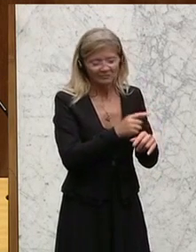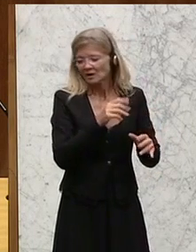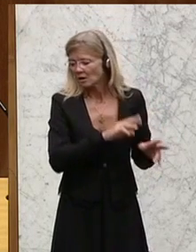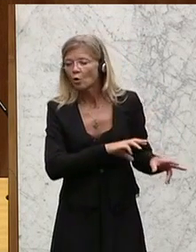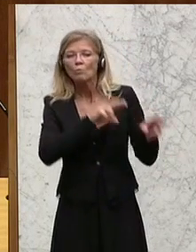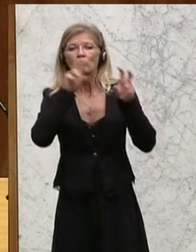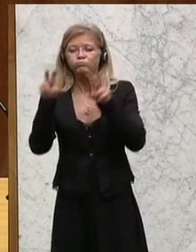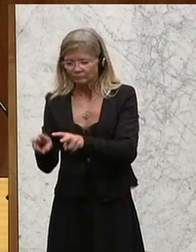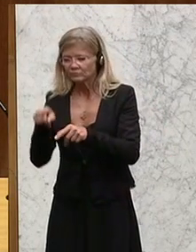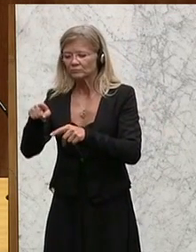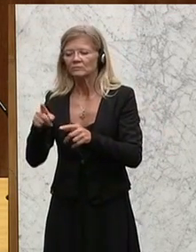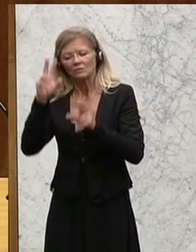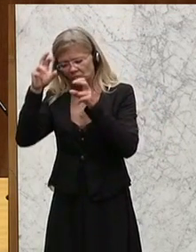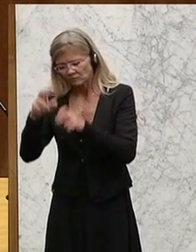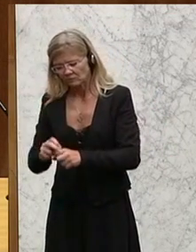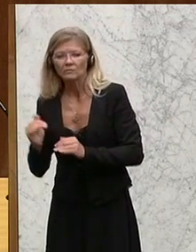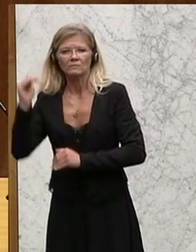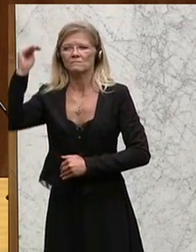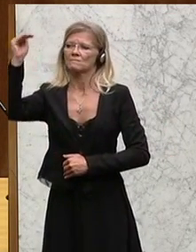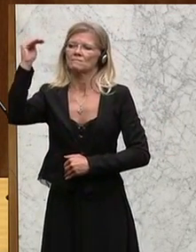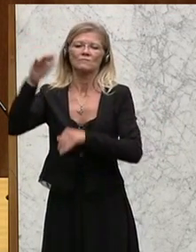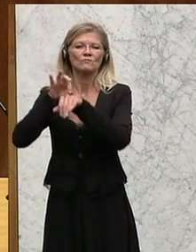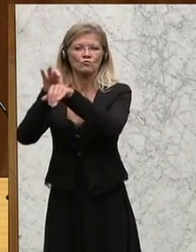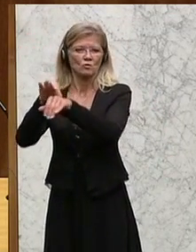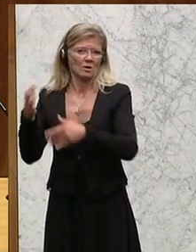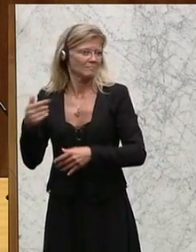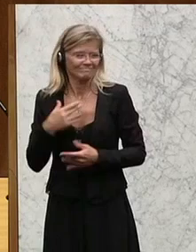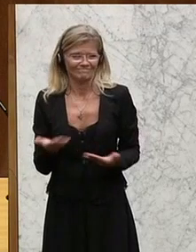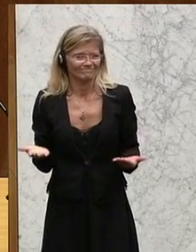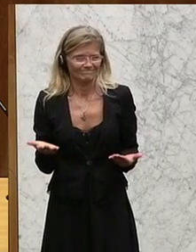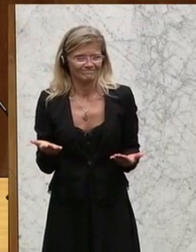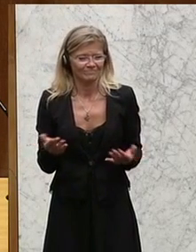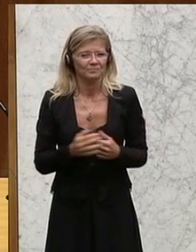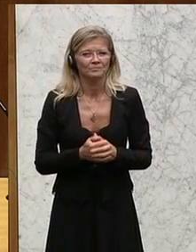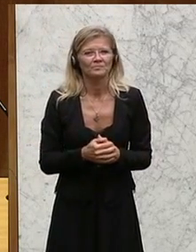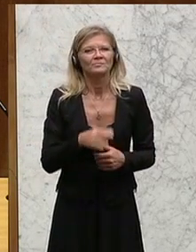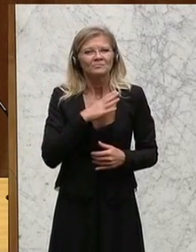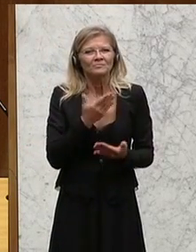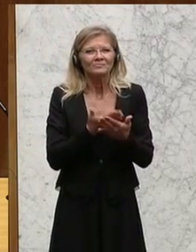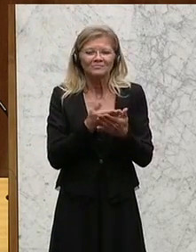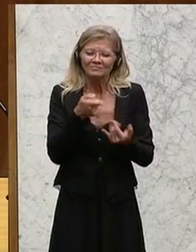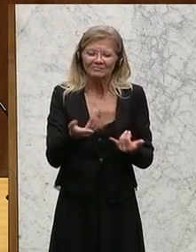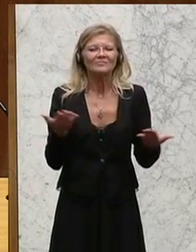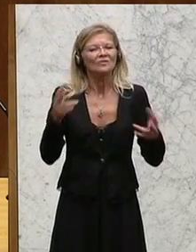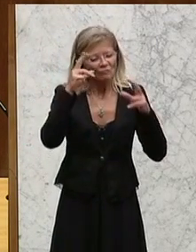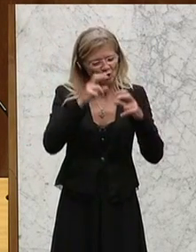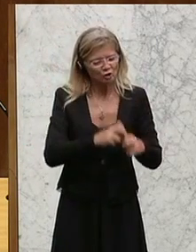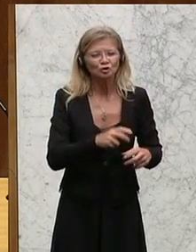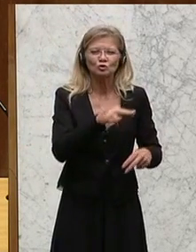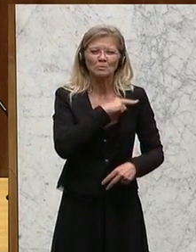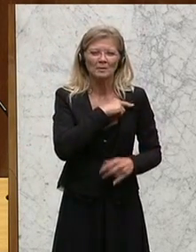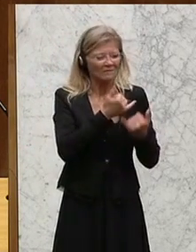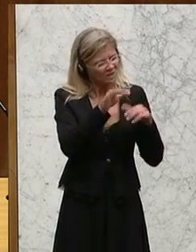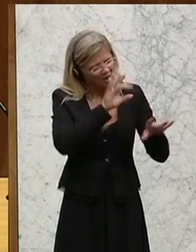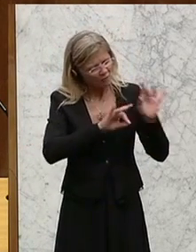Und da gibt die Evaluierung dieser Forschungsprämie doch Hinweis darauf, woran es krankt, woran es mangelt. Und es sind